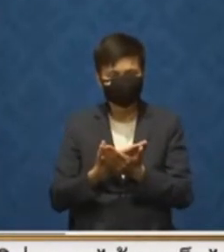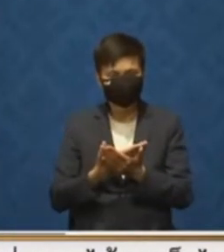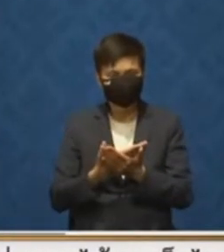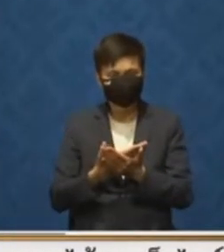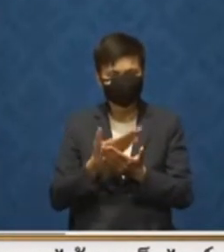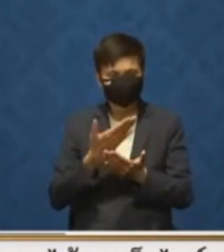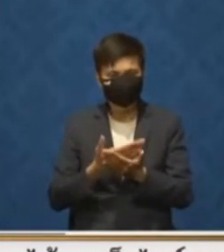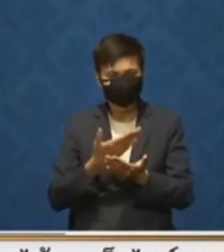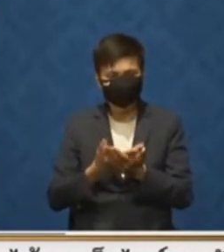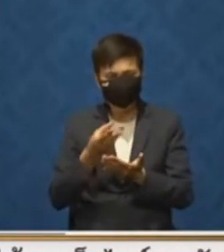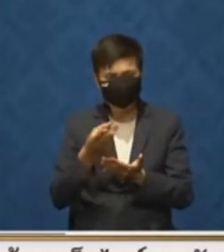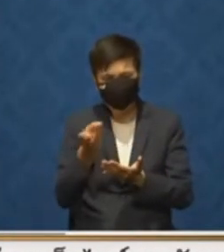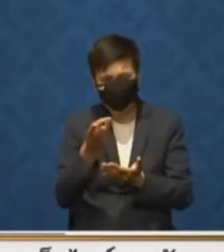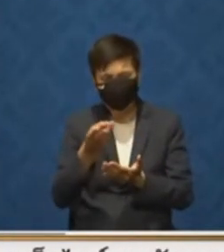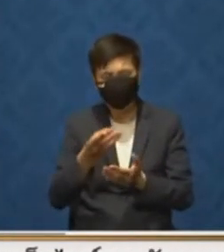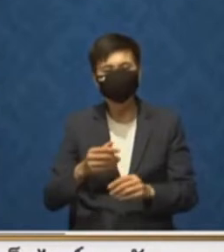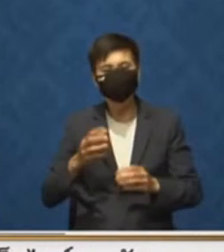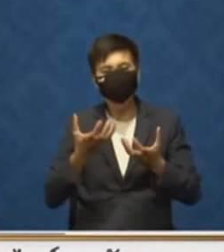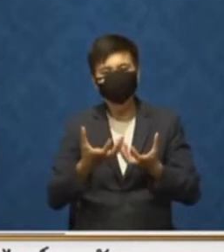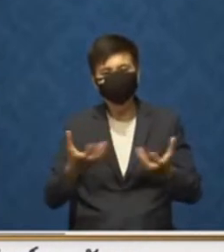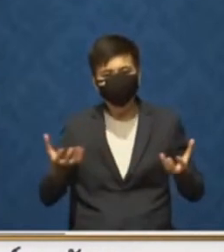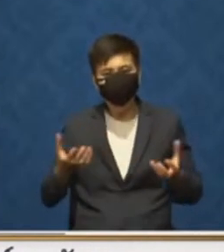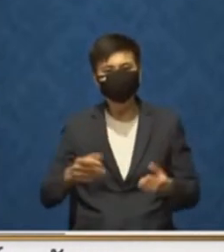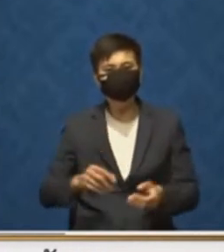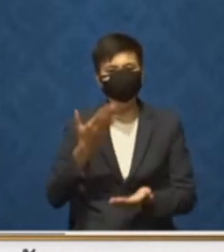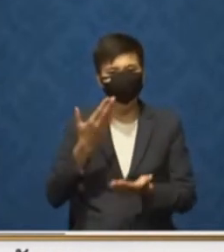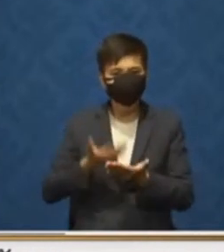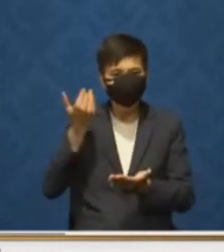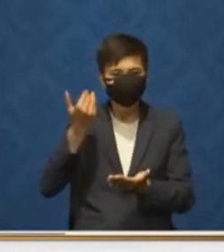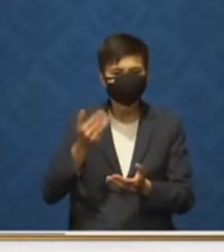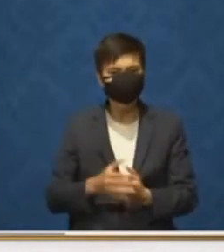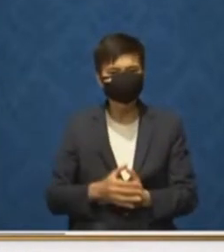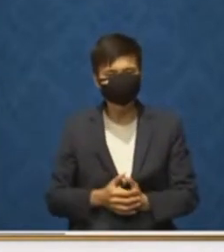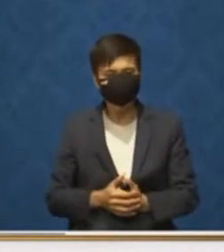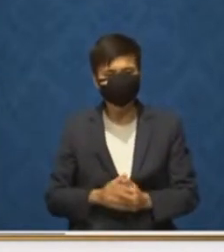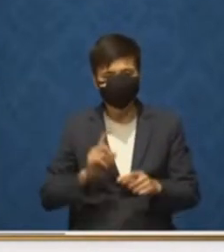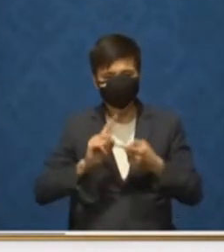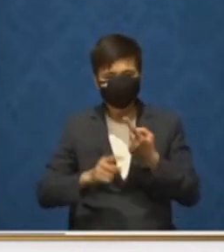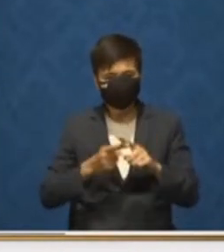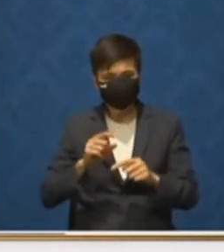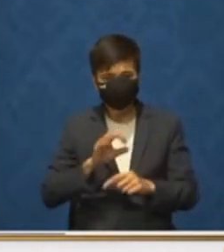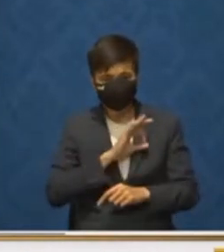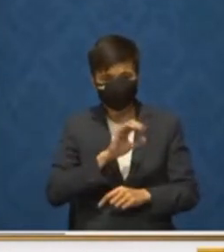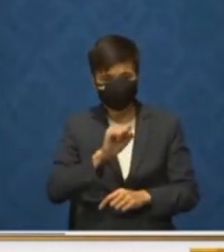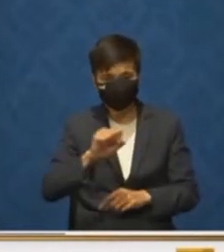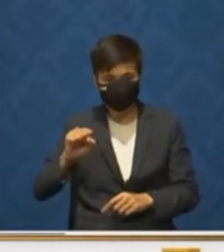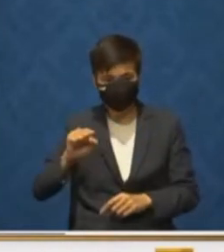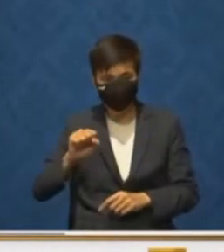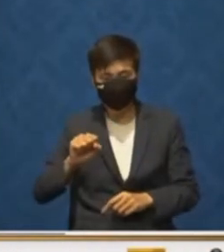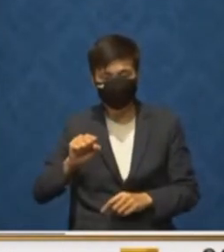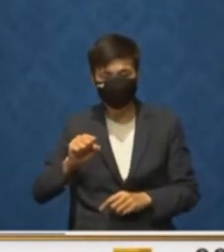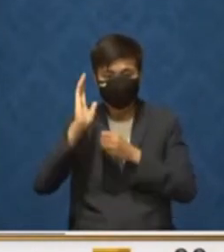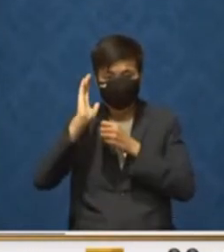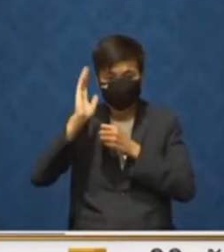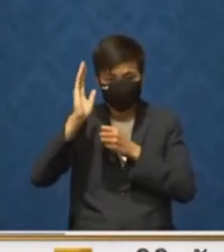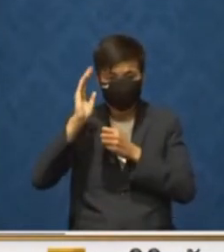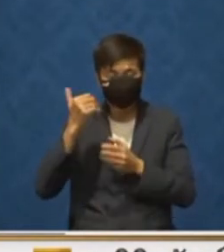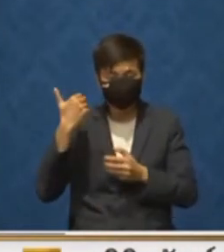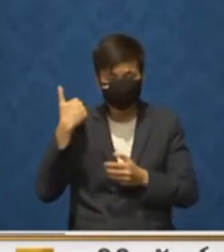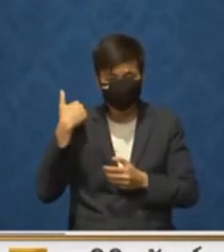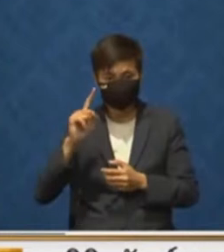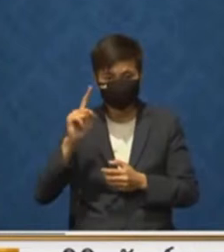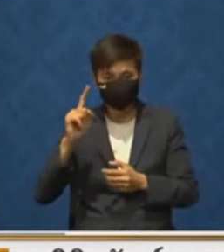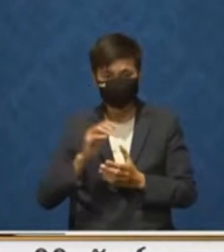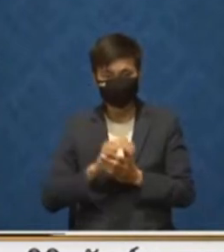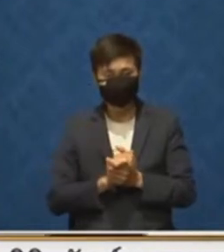ขออนุญาตเรียนซ้ำเหมือนกับท่านยกได้เรียนไปแล้วแล้วเพื่อนสมาชิกหลายท่านได้พูดความจริงมันเป็นปรากฎการณ์